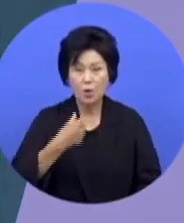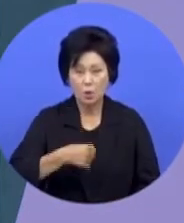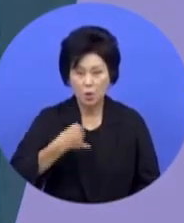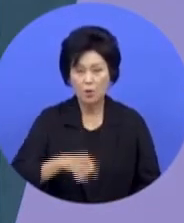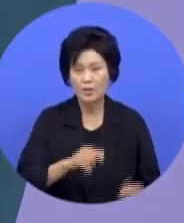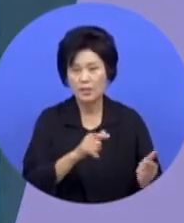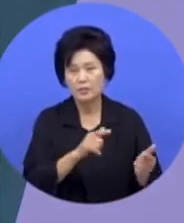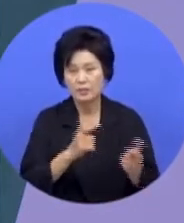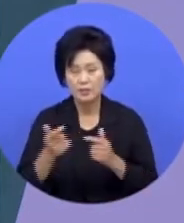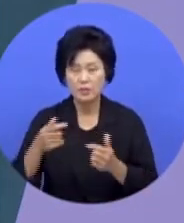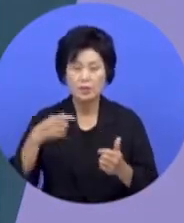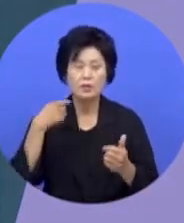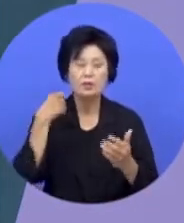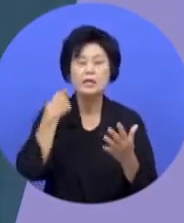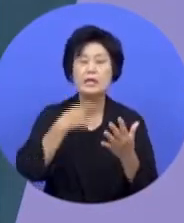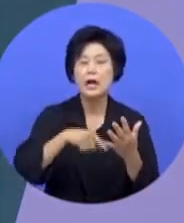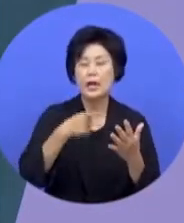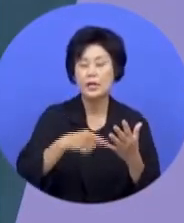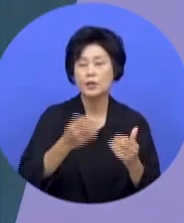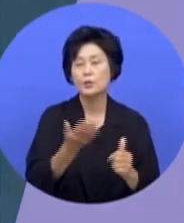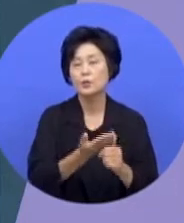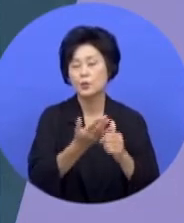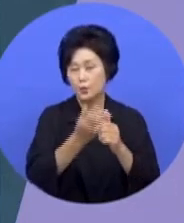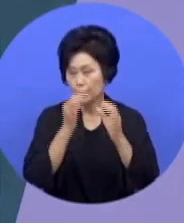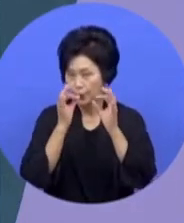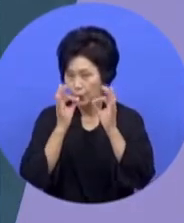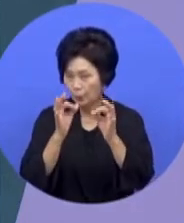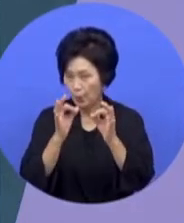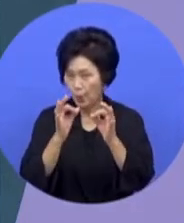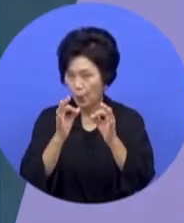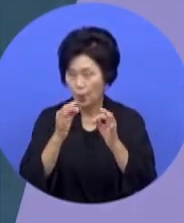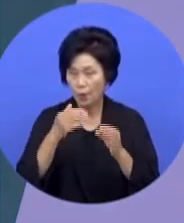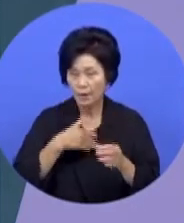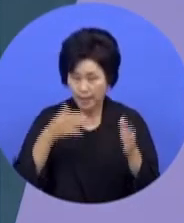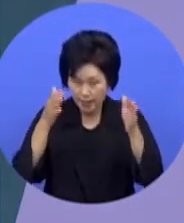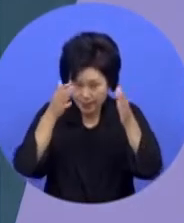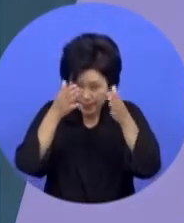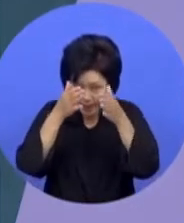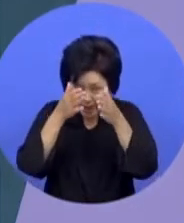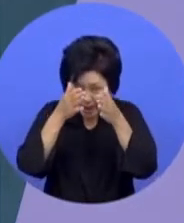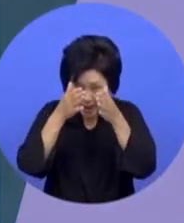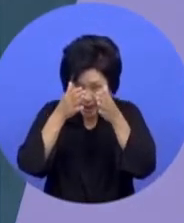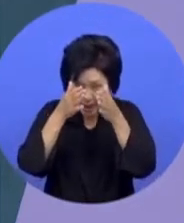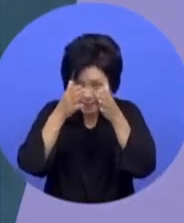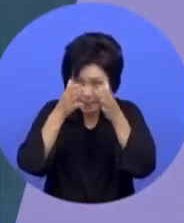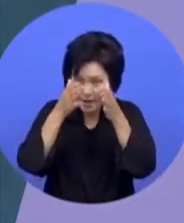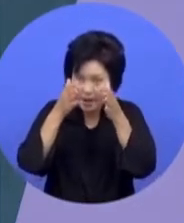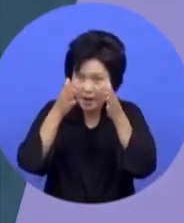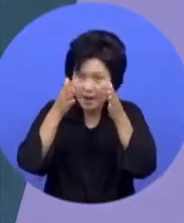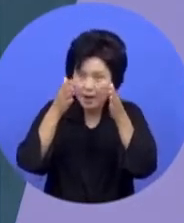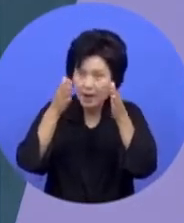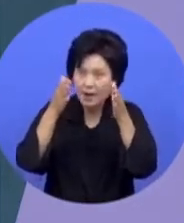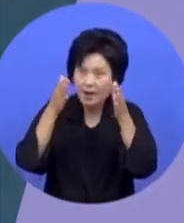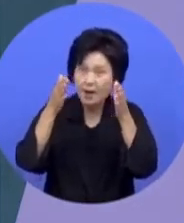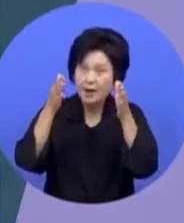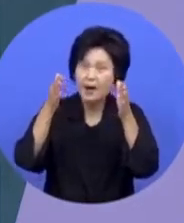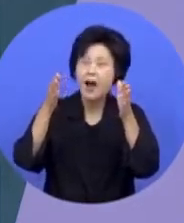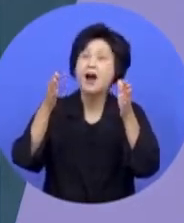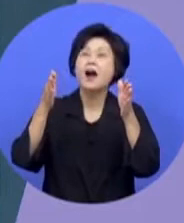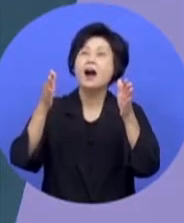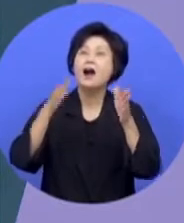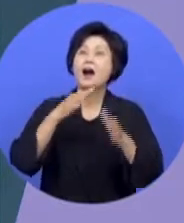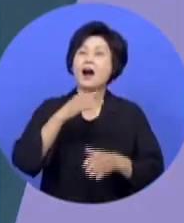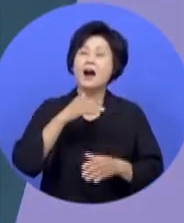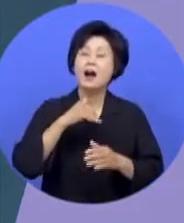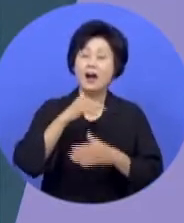한국 안에서의 어떤 좀 닫혀져 있던 시선과 시각이 그곳을 보면서 아, 하나님께서 정말 세계